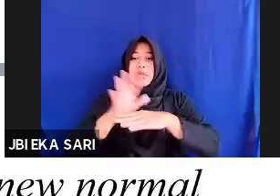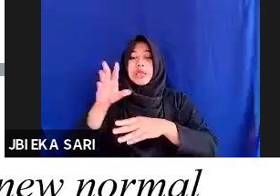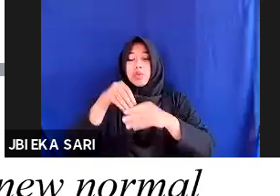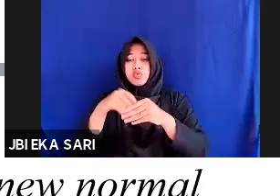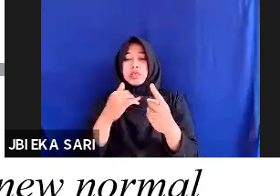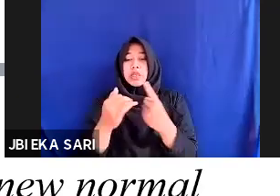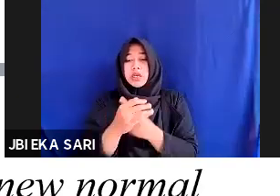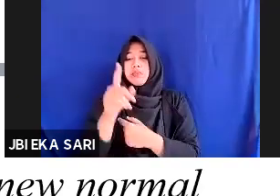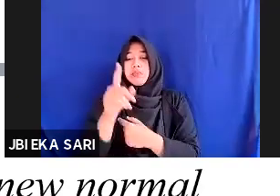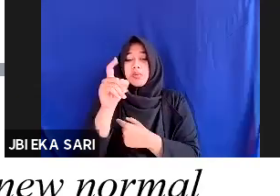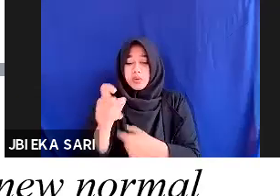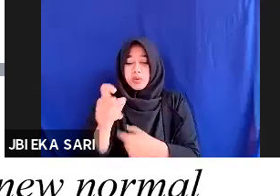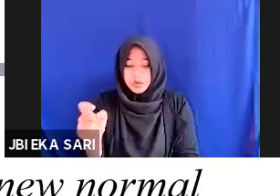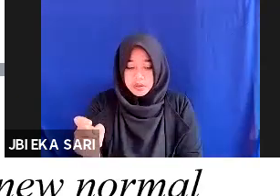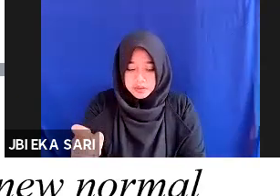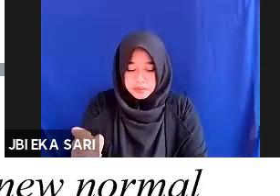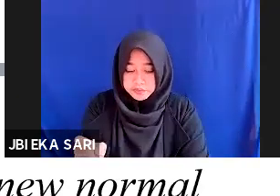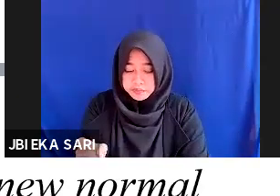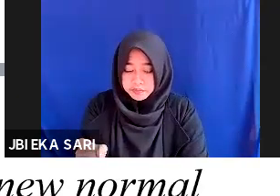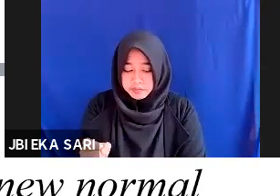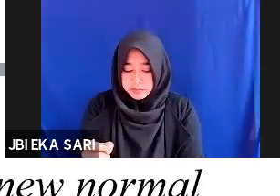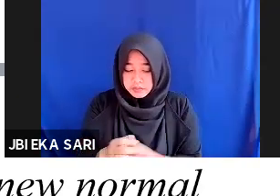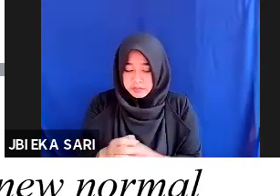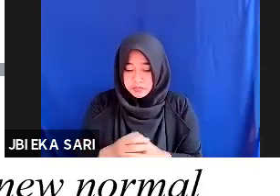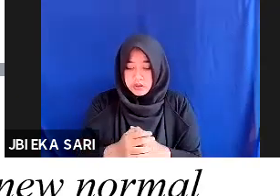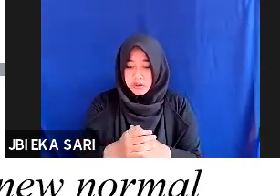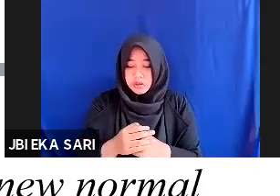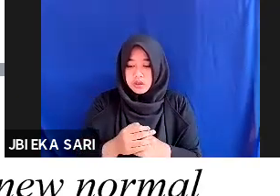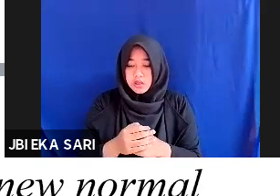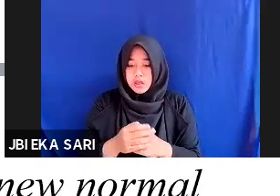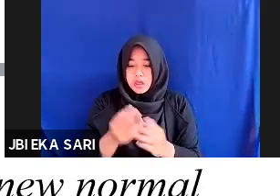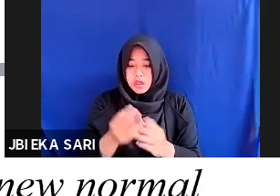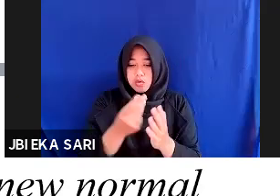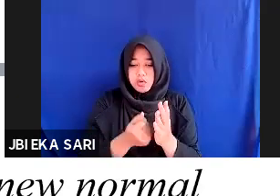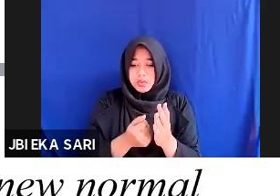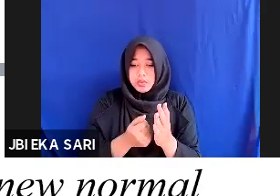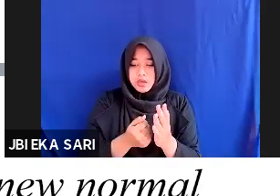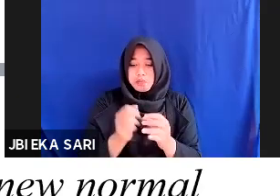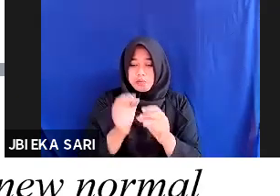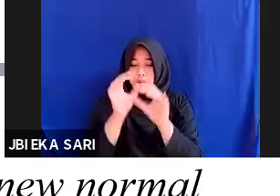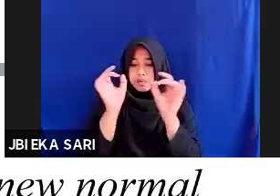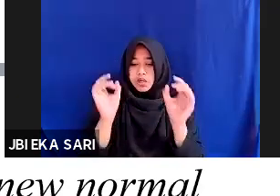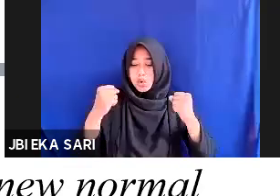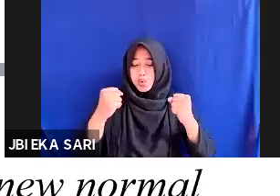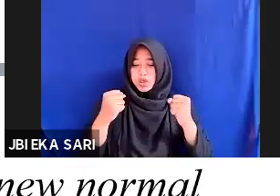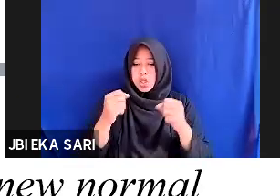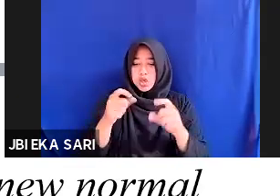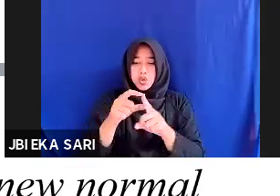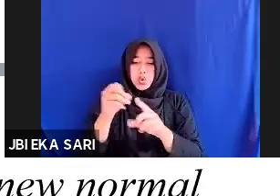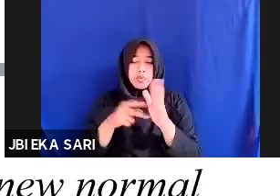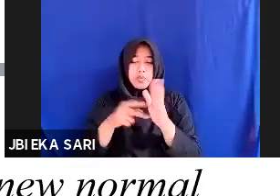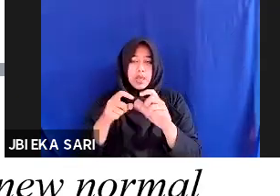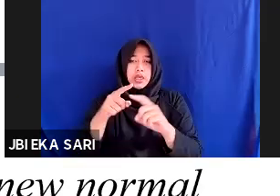cepat jika memanfaatkan berbagai kekuatan domestik seperti pasar domestik yang besar, konsumsi, SDA,